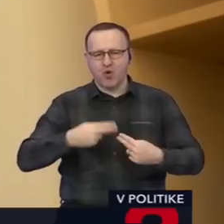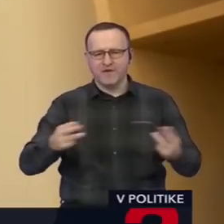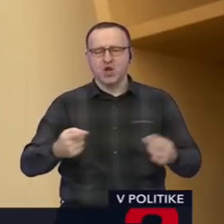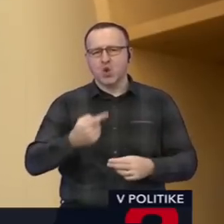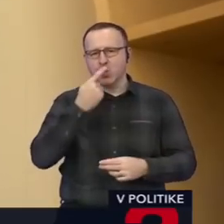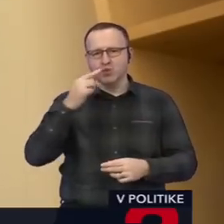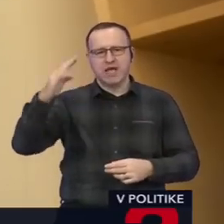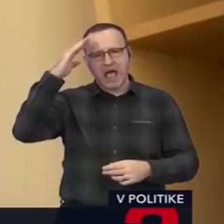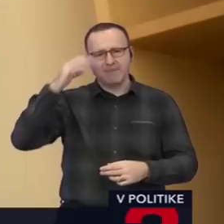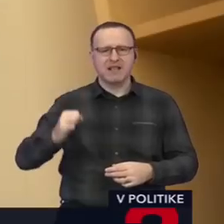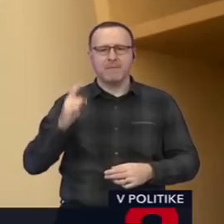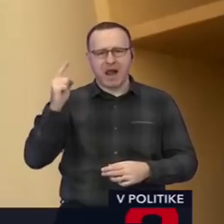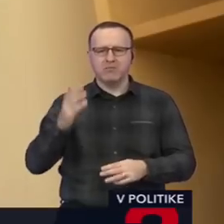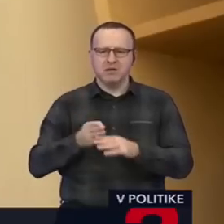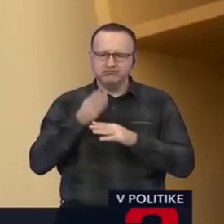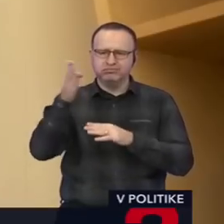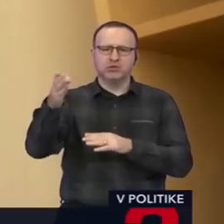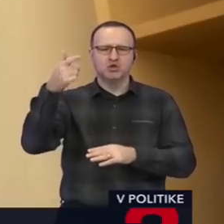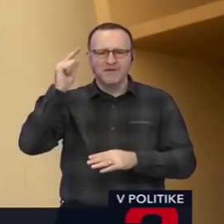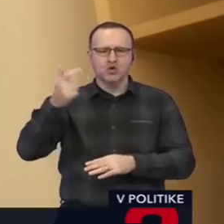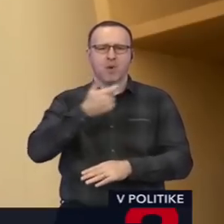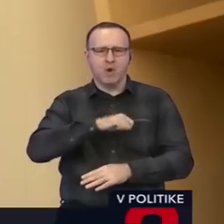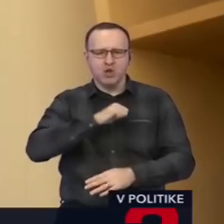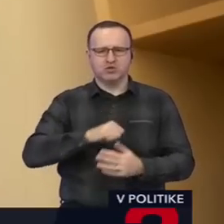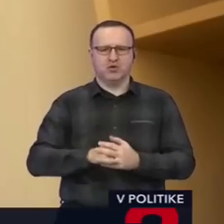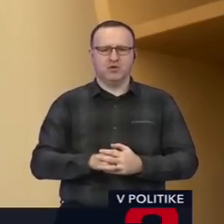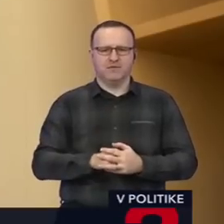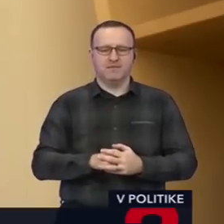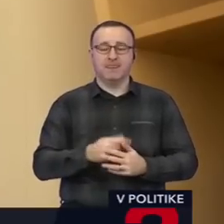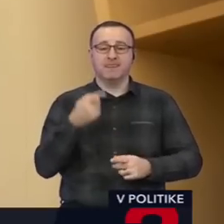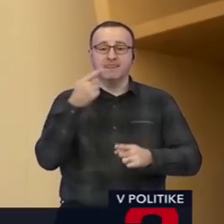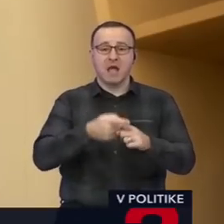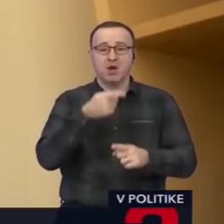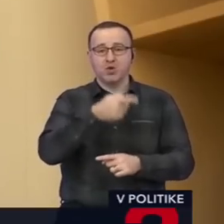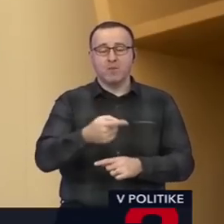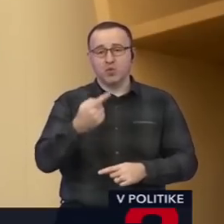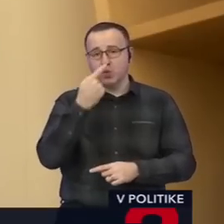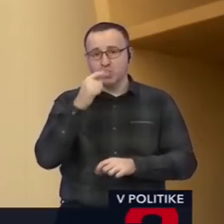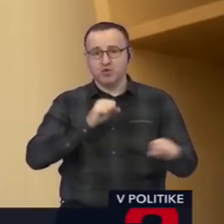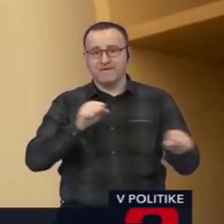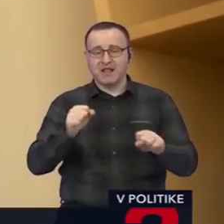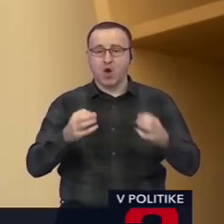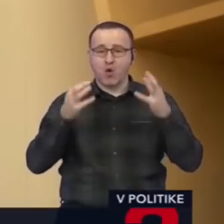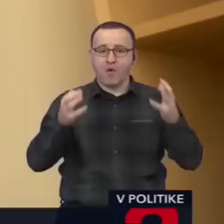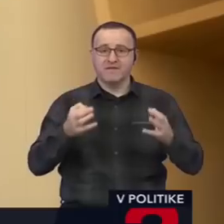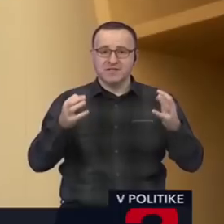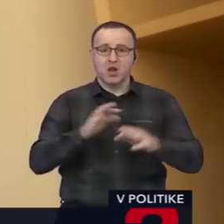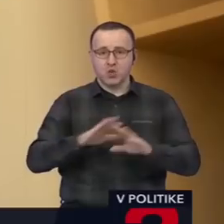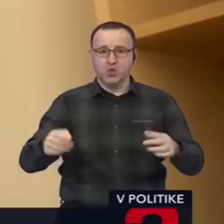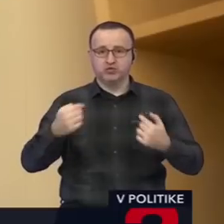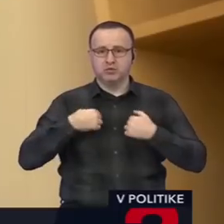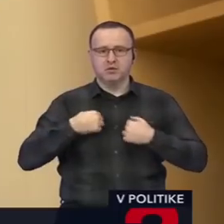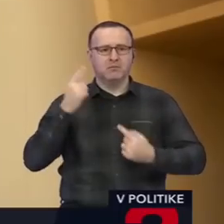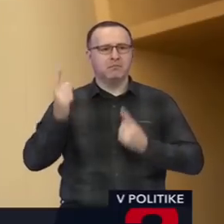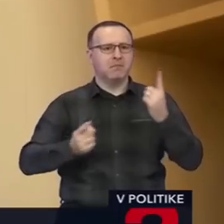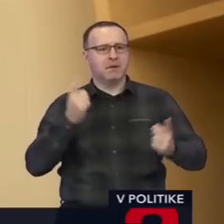ruské vojska majú ťahať aj na nás. A podotýkam a doplňam, že napriek tomu, že aj ruská vláda oficiálne už sa nám snaží nadiktovať, s